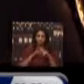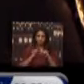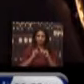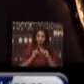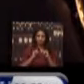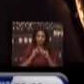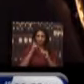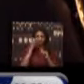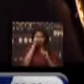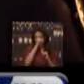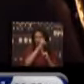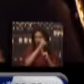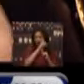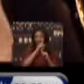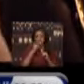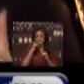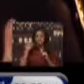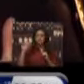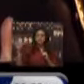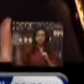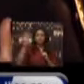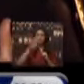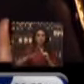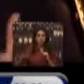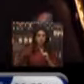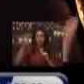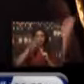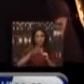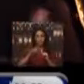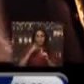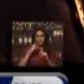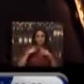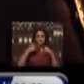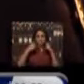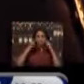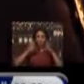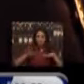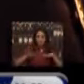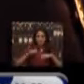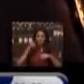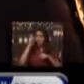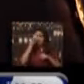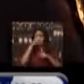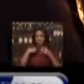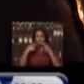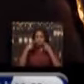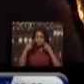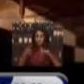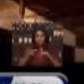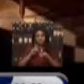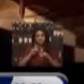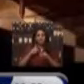مش بالعمق بتاع الشعب نفسه، لاني ما كنتش عايشة هنا وعارفة.